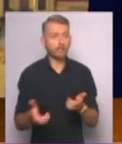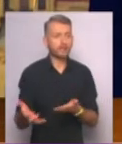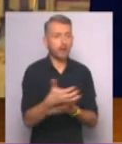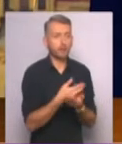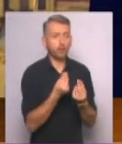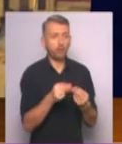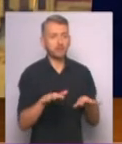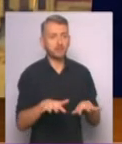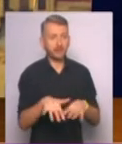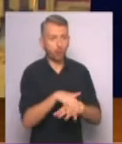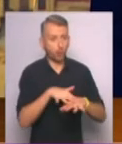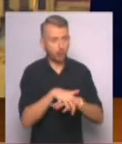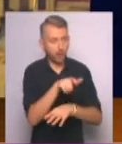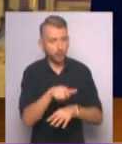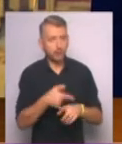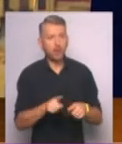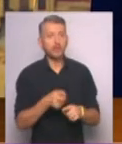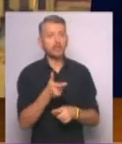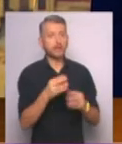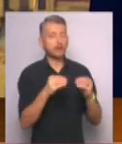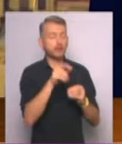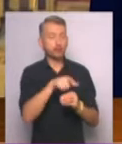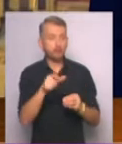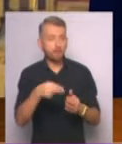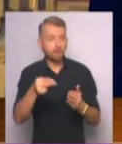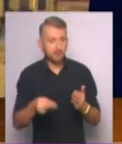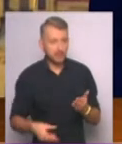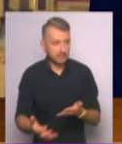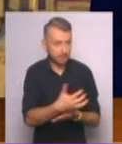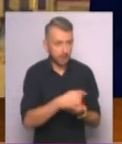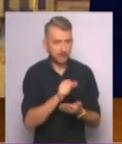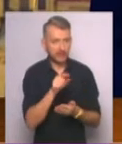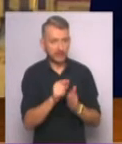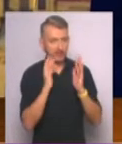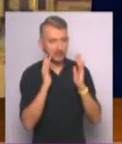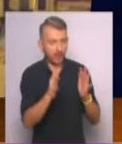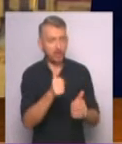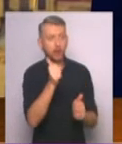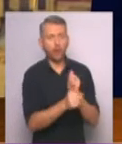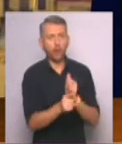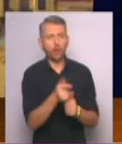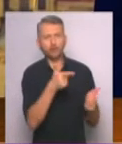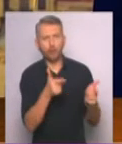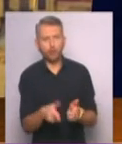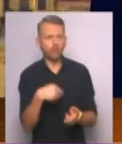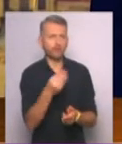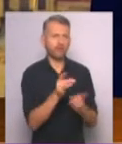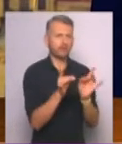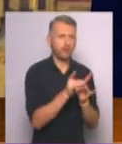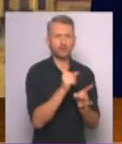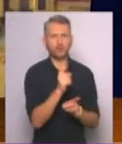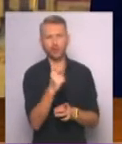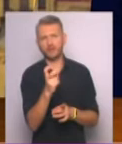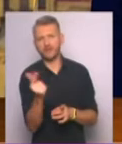у місцевої громадськості, а це декілька тисяч людей підписи збирали за цей сквер. І кожен готовий дати хто 10, хто 100, хто 200 гривень,